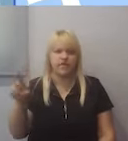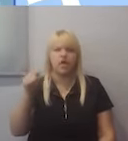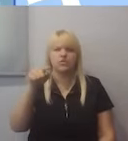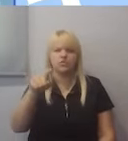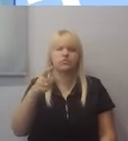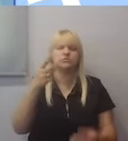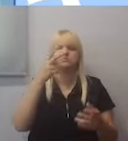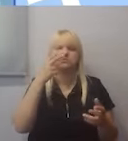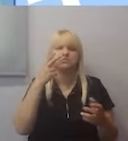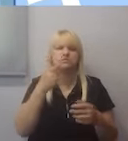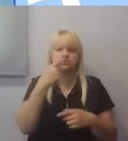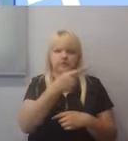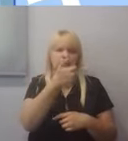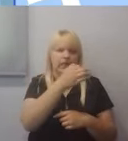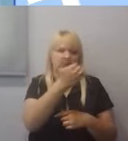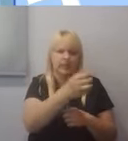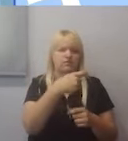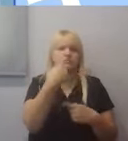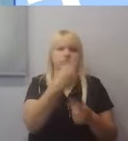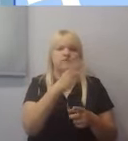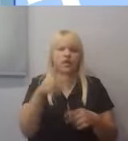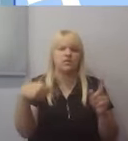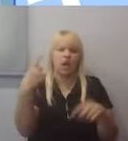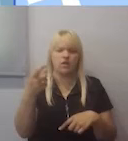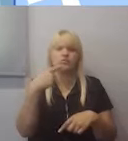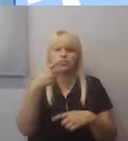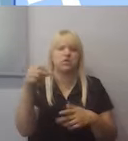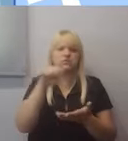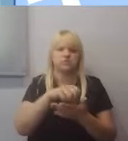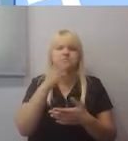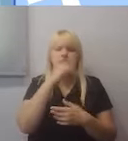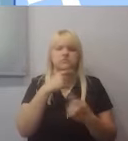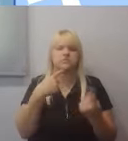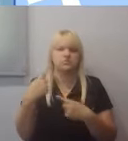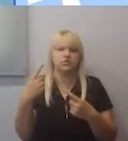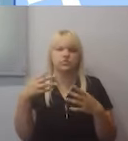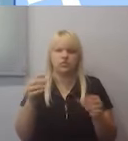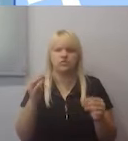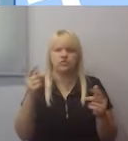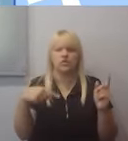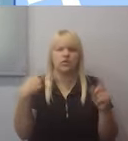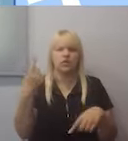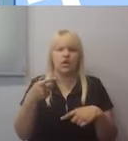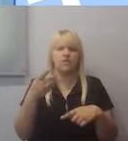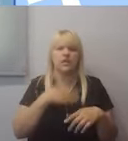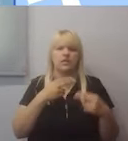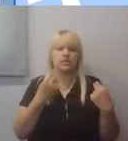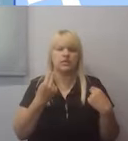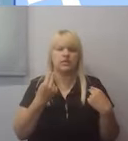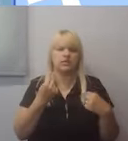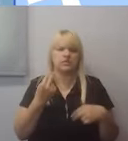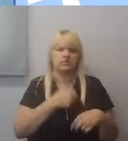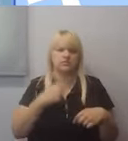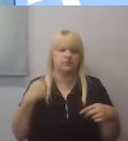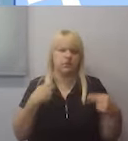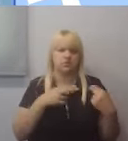nākamā runātāja tad mēs šeit viņus varam izrunāt un noslēdzošais lektors šodien mans dienesta biedrs un cilvēks ar